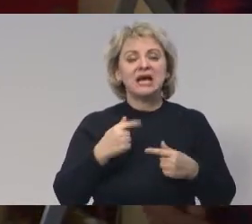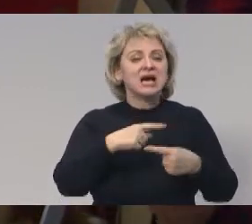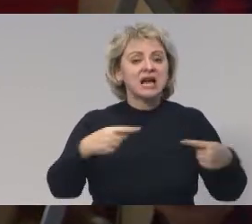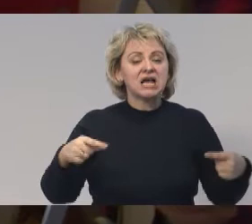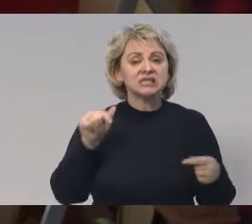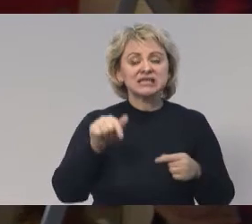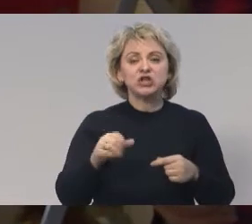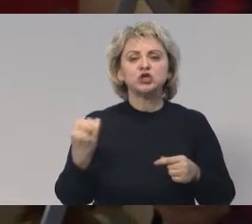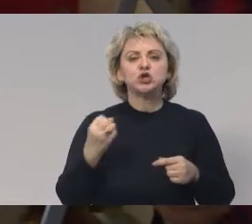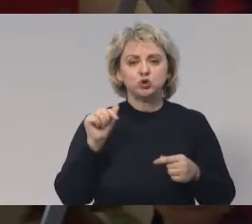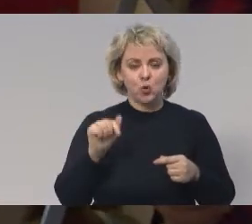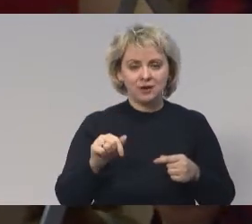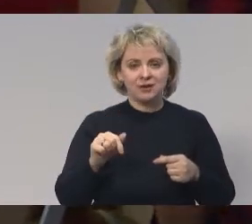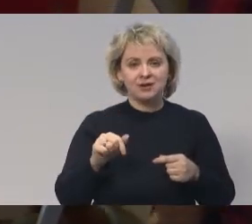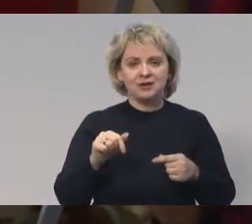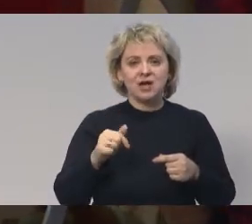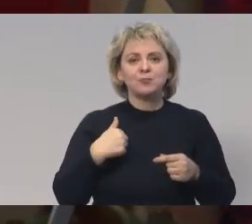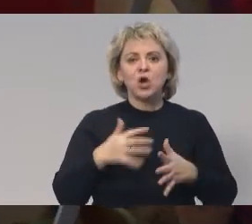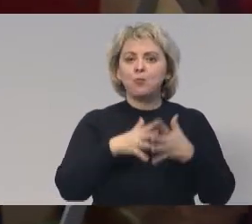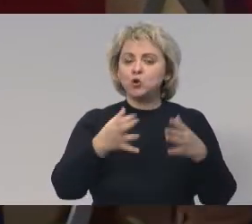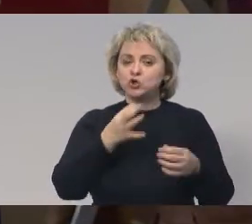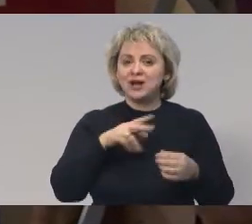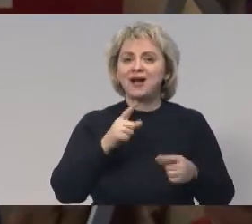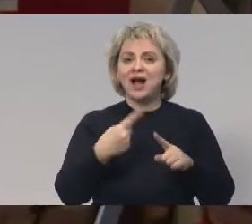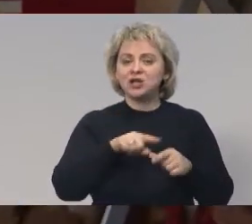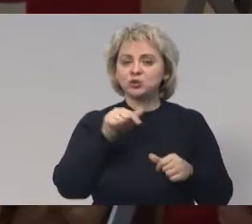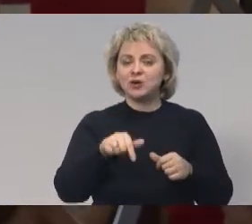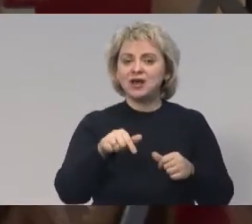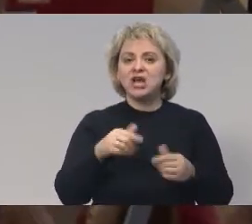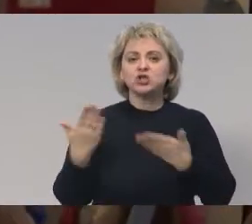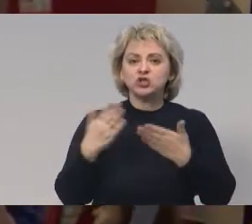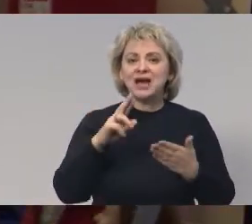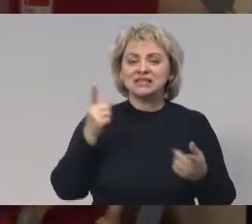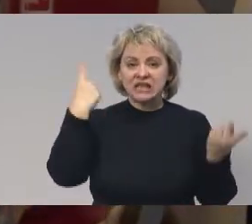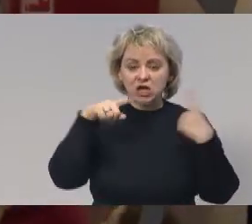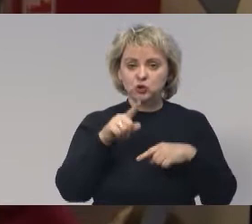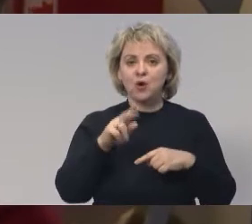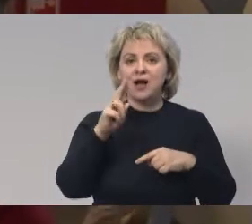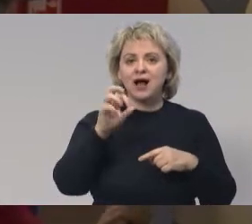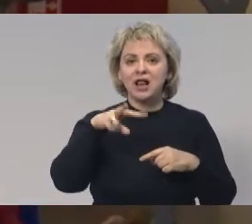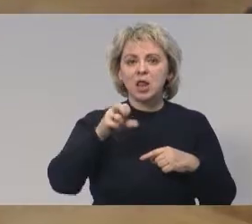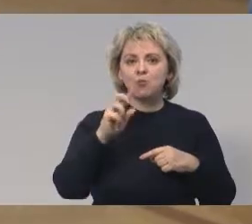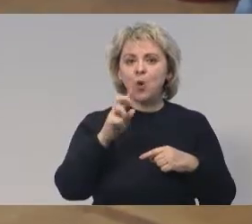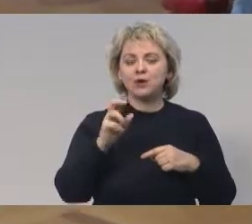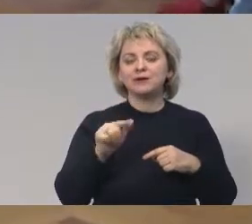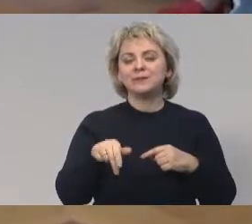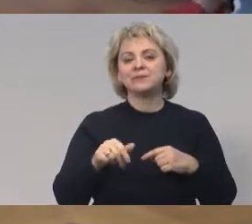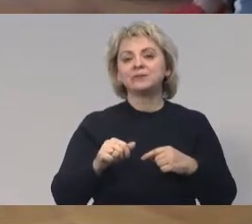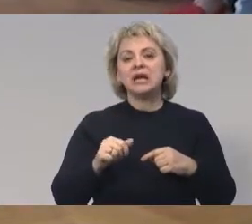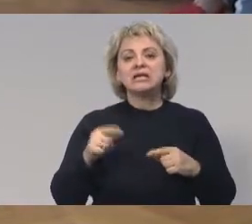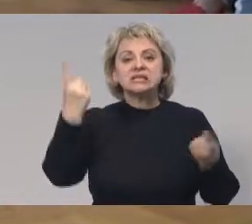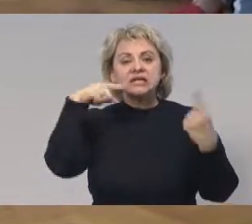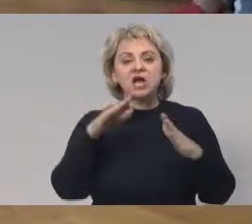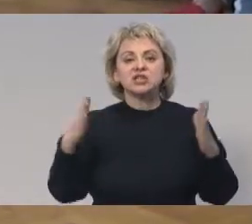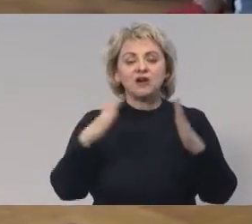всякие разные. Еще мне больше нравится, когда мама мне читает сказку, это про Колобка. «Сказка в